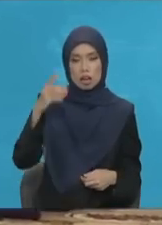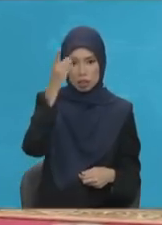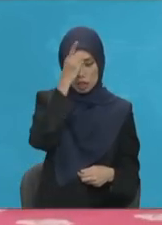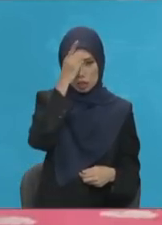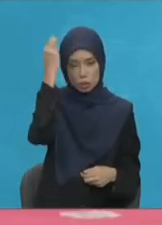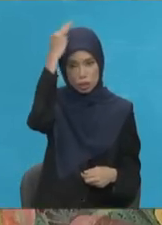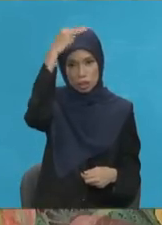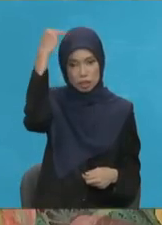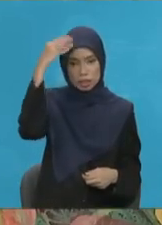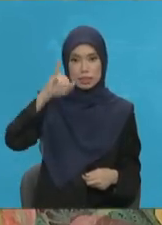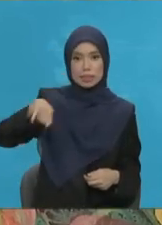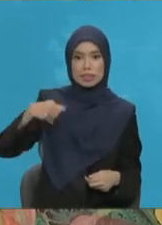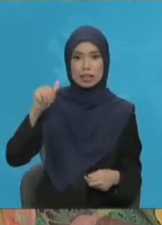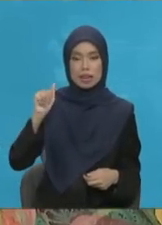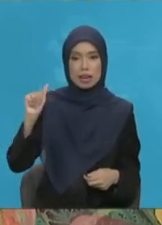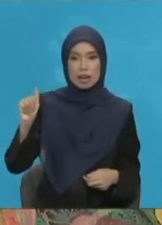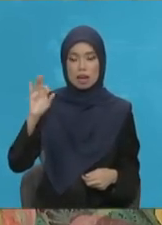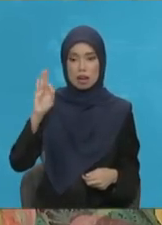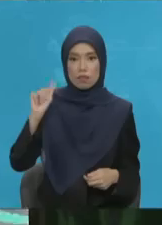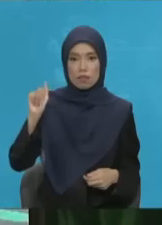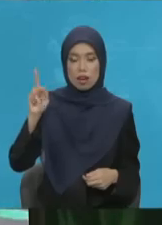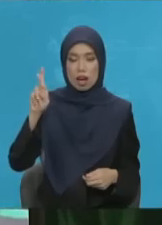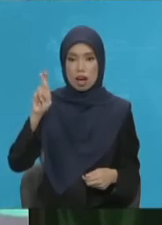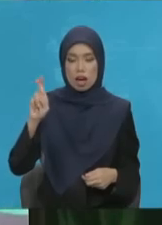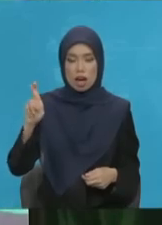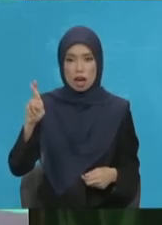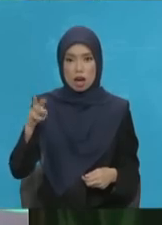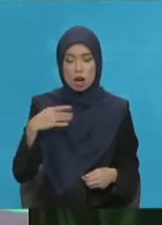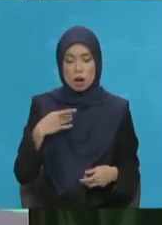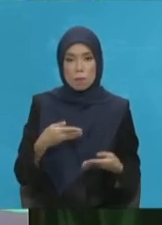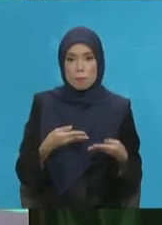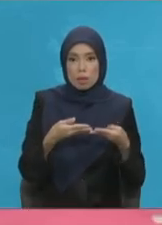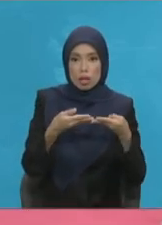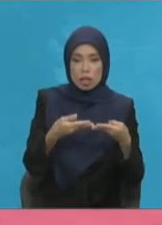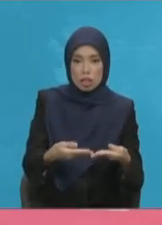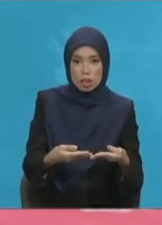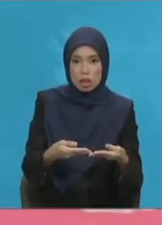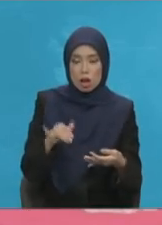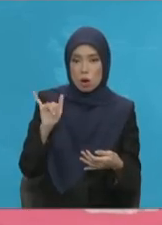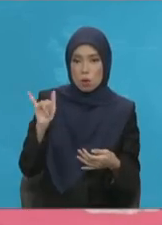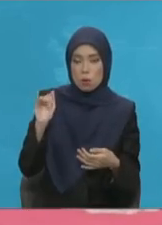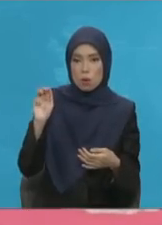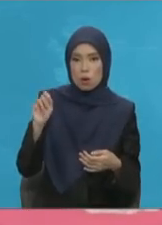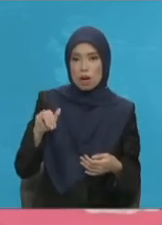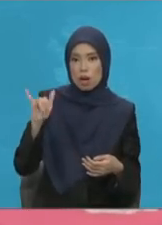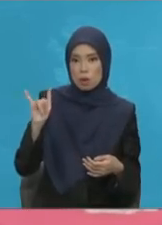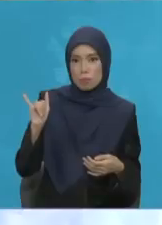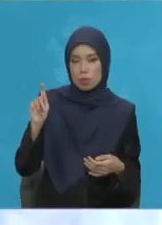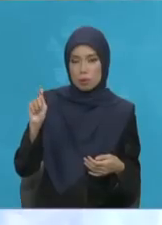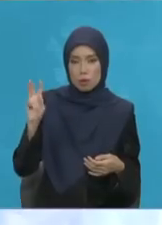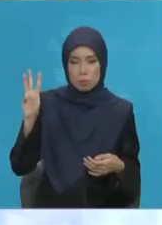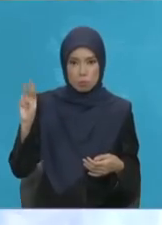Sri Awang Haji Muhammad Jakfar menjunjung anugraha untuk menyembahkan kepada yang amat Mulia Pangeran Maharaja